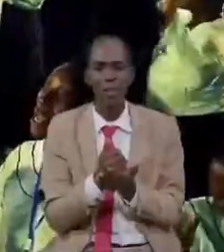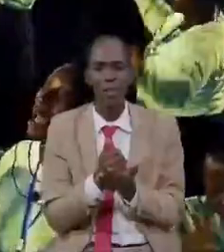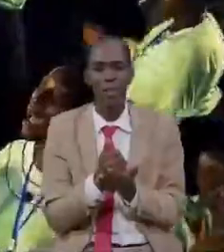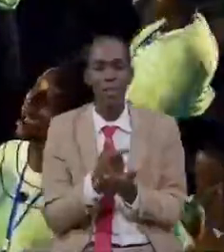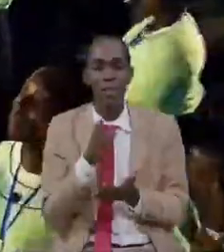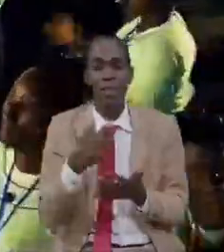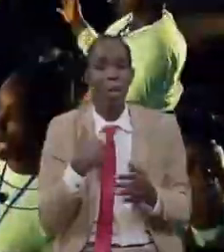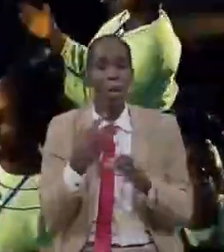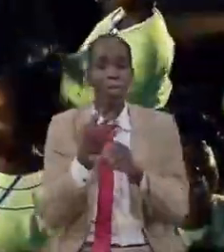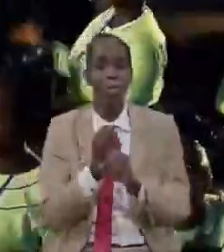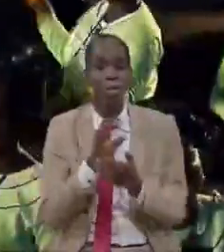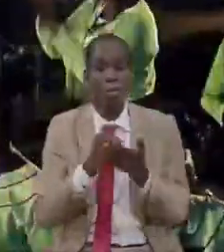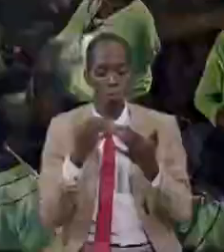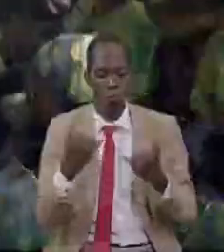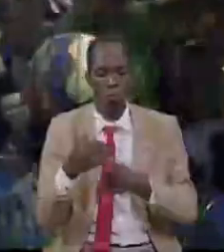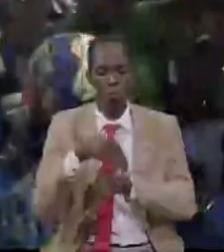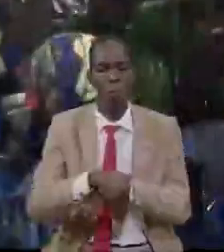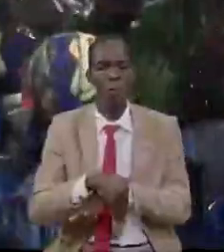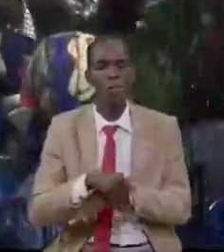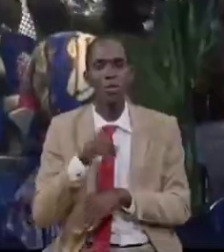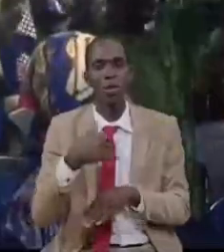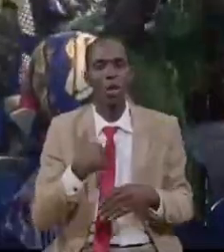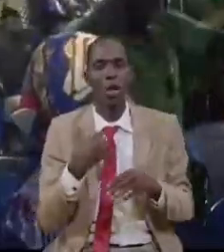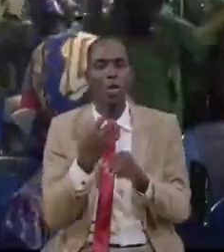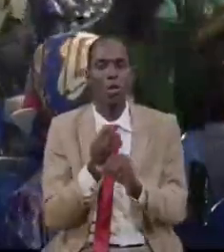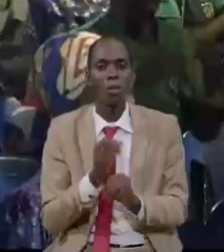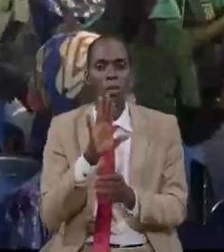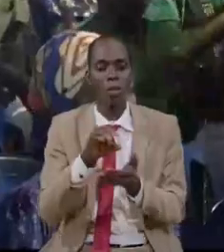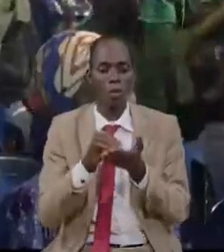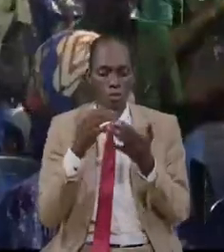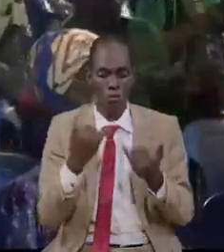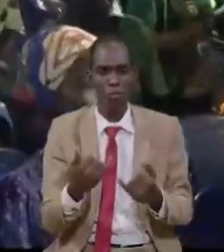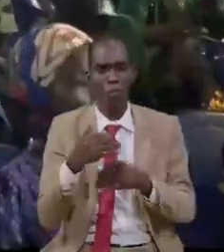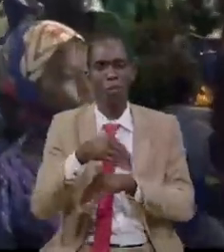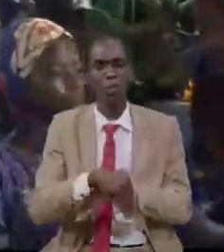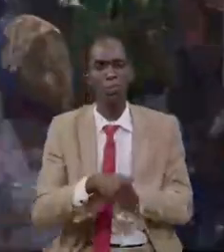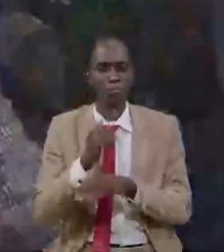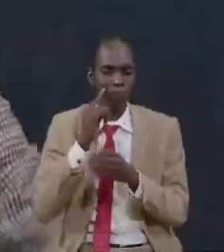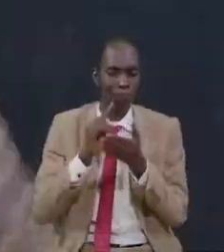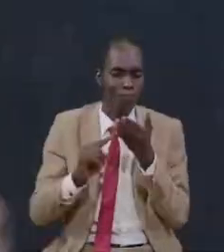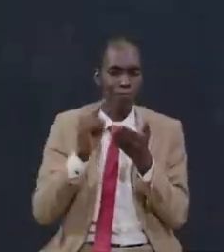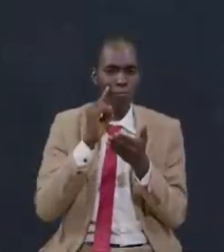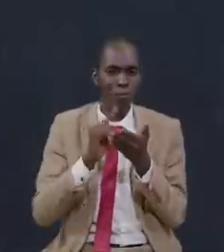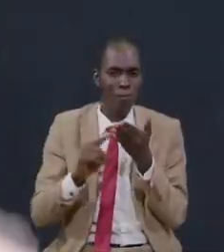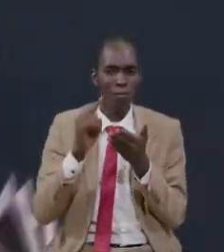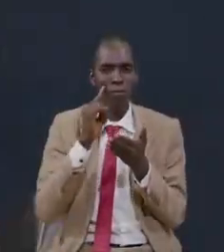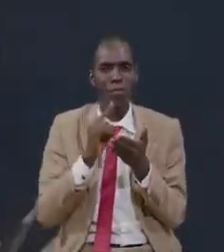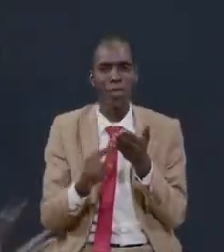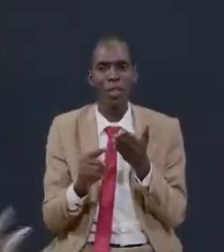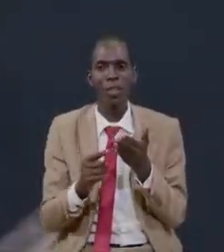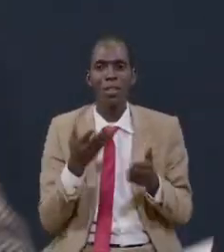Tu as reçu pour toi ce soir. Tu as eu pour toi ce soir. Examine-toi, examine-toi.